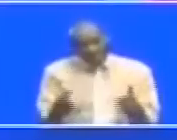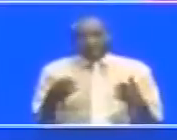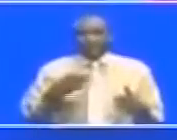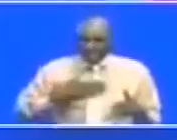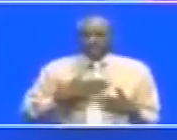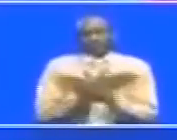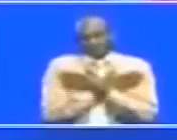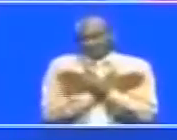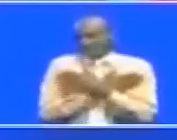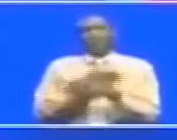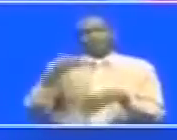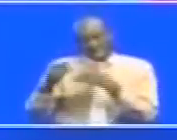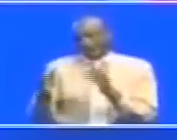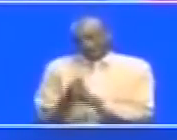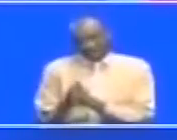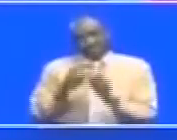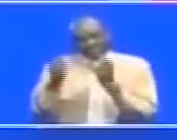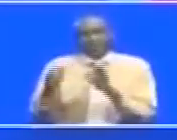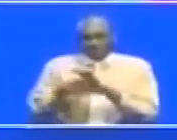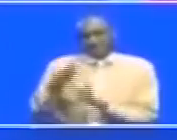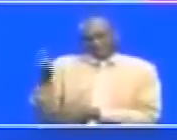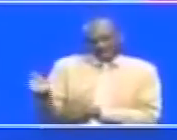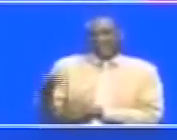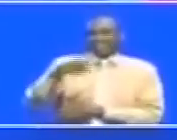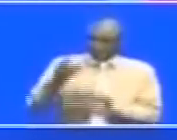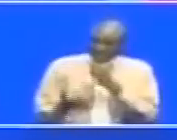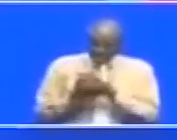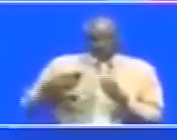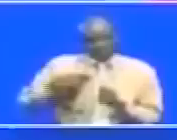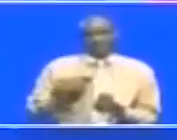fellow players because I didn't do this alone. It was the help of them